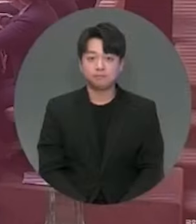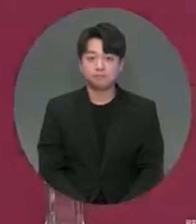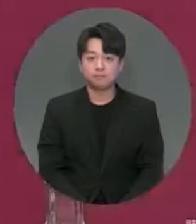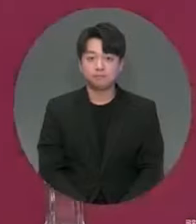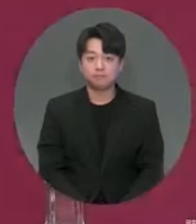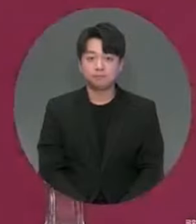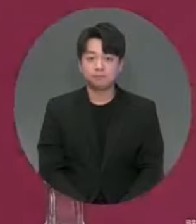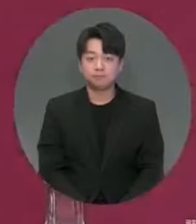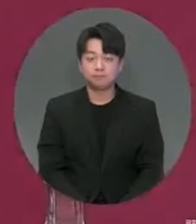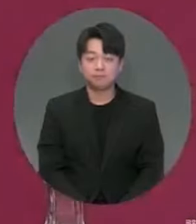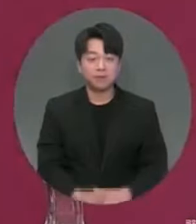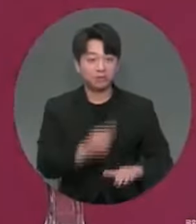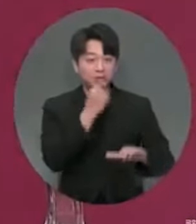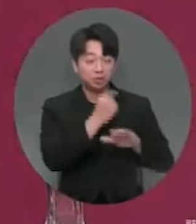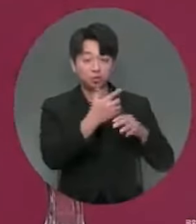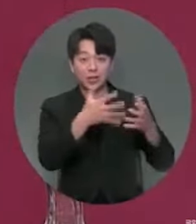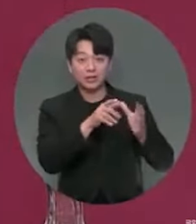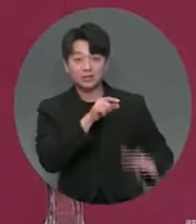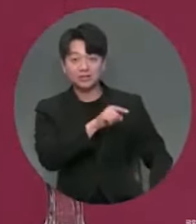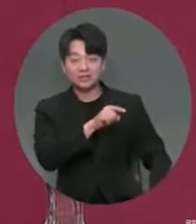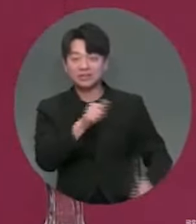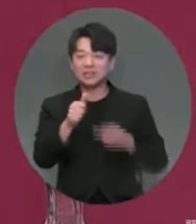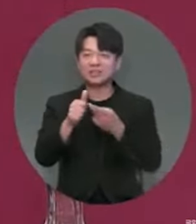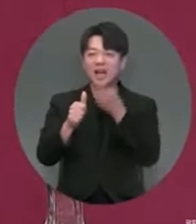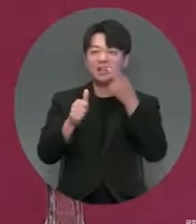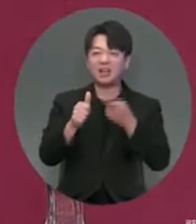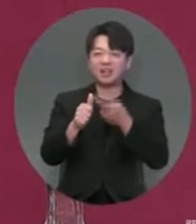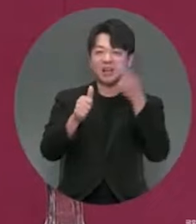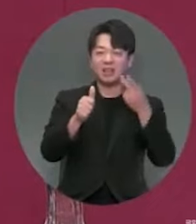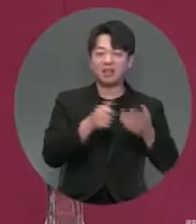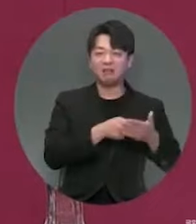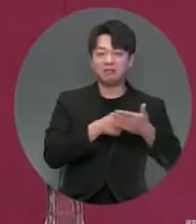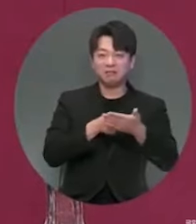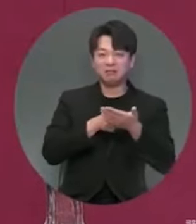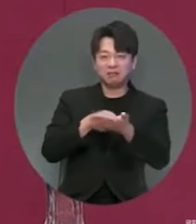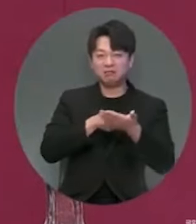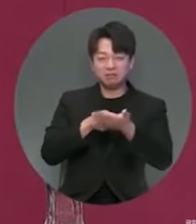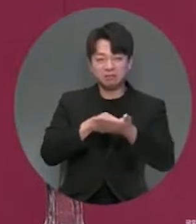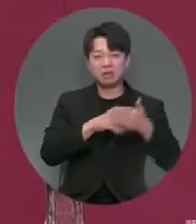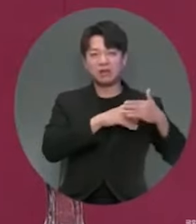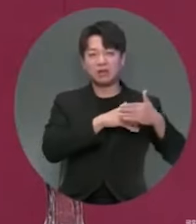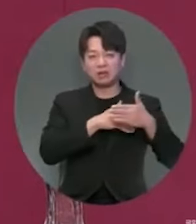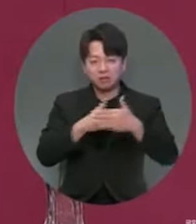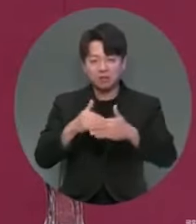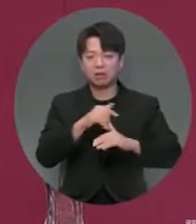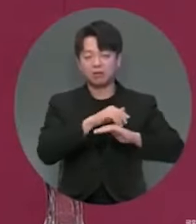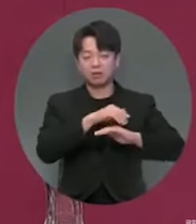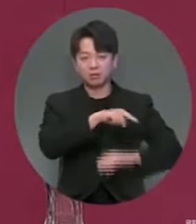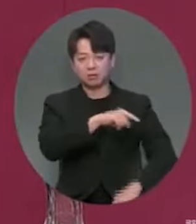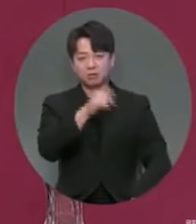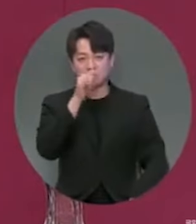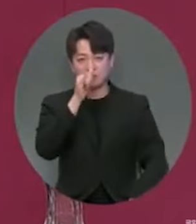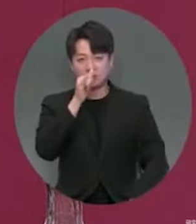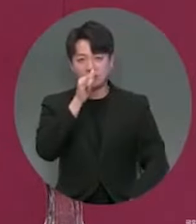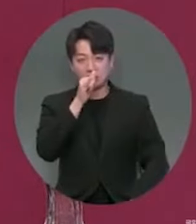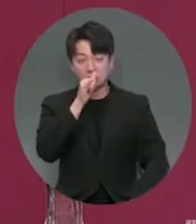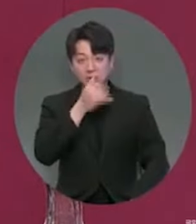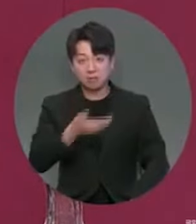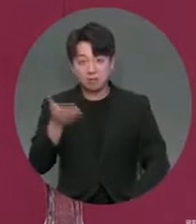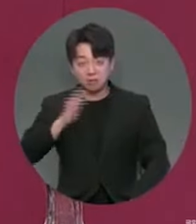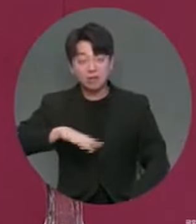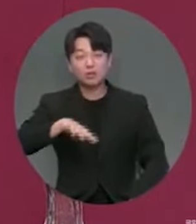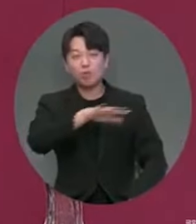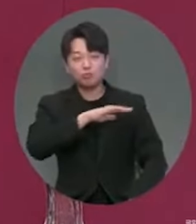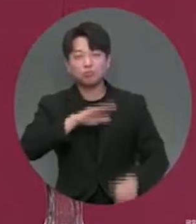민주당 탄핵안 남발하고 있습니다. 단 한 건도 헌법재판소에서 인용되지 않을